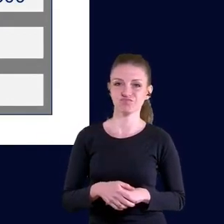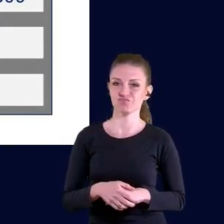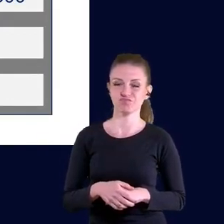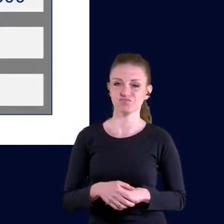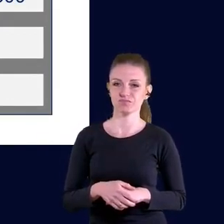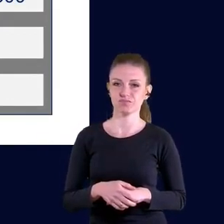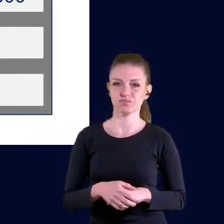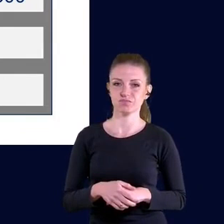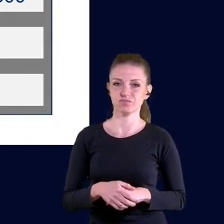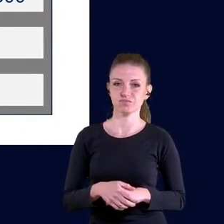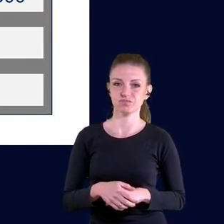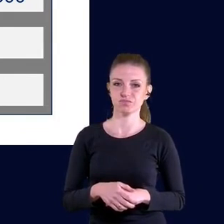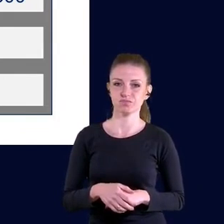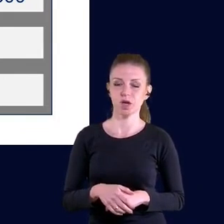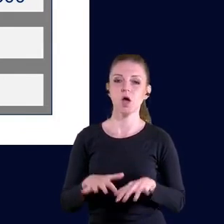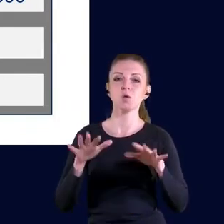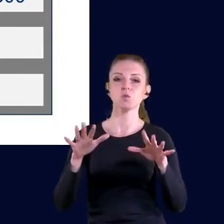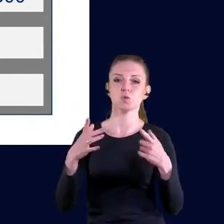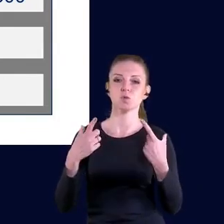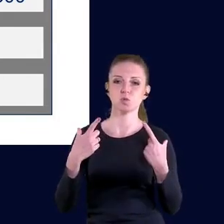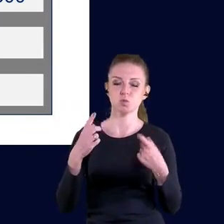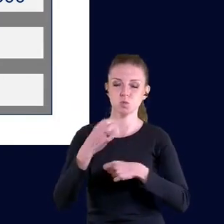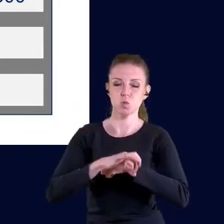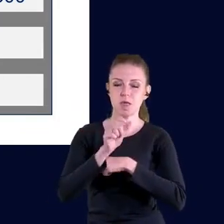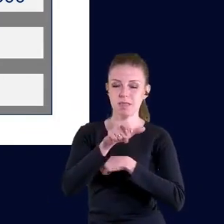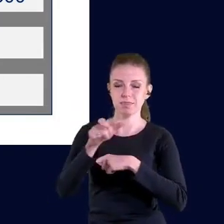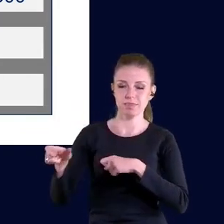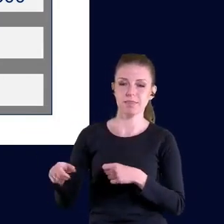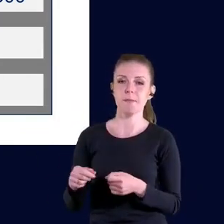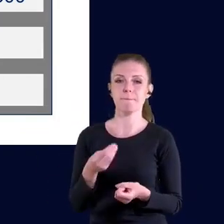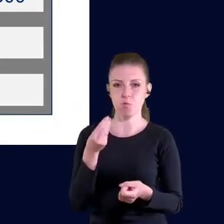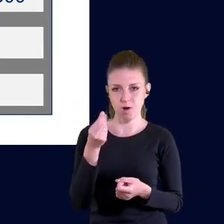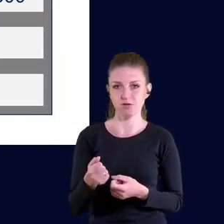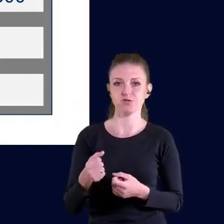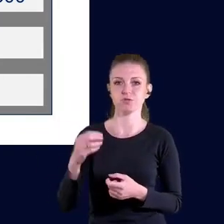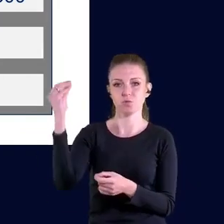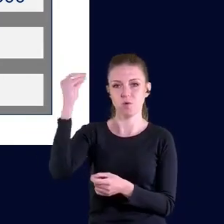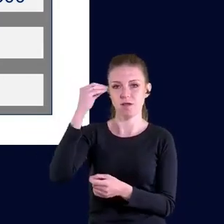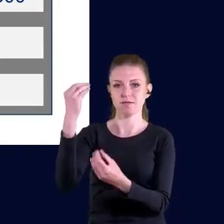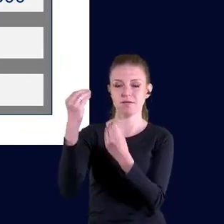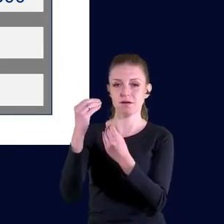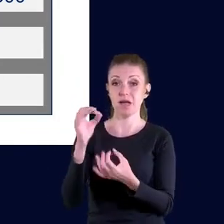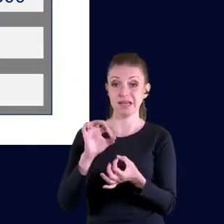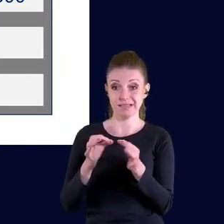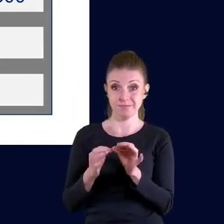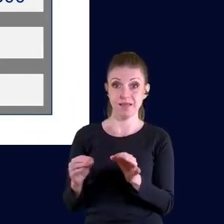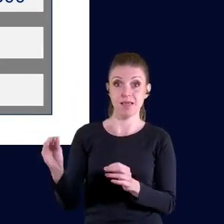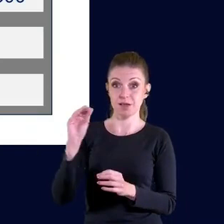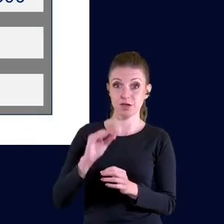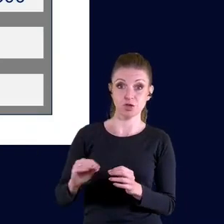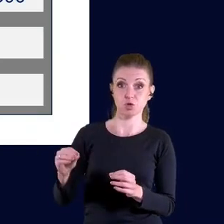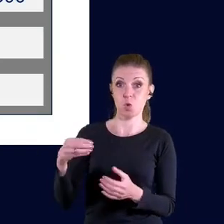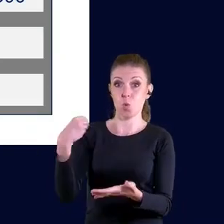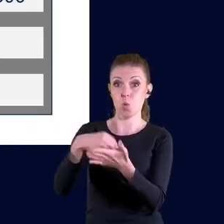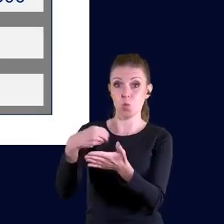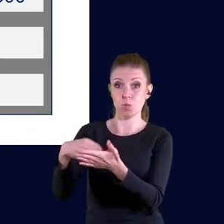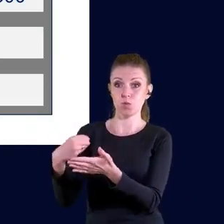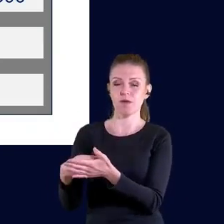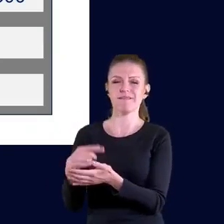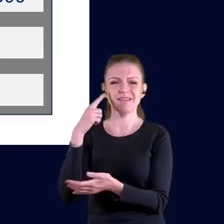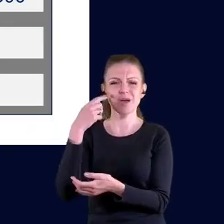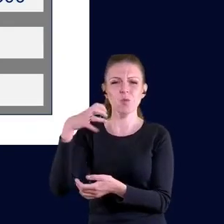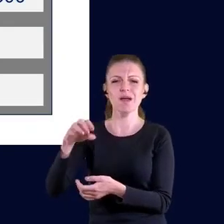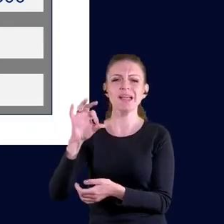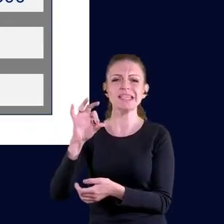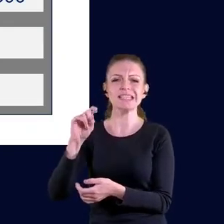mną studentów płaci za edukację I też szacujemy że gdyby wszyscy studenci kupowali najważniejsze pozycję z sylabusa